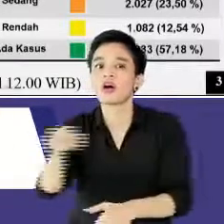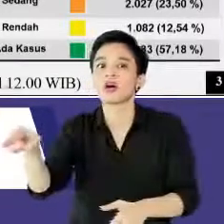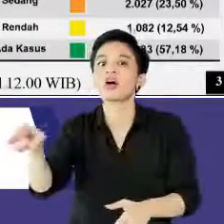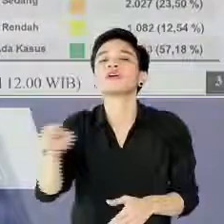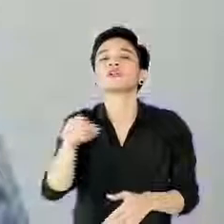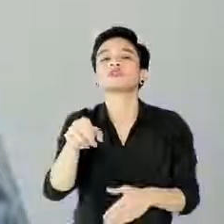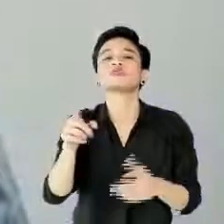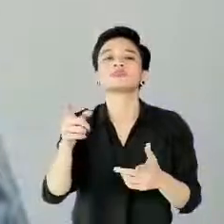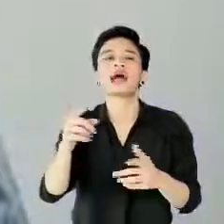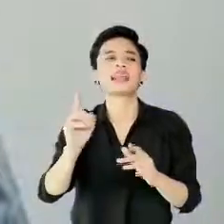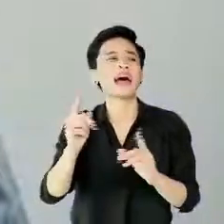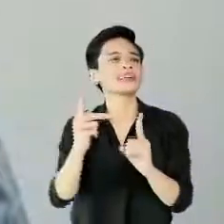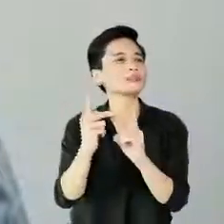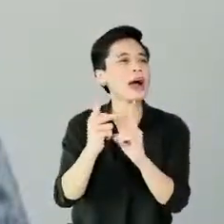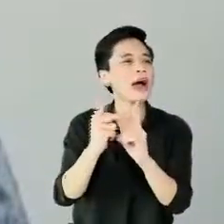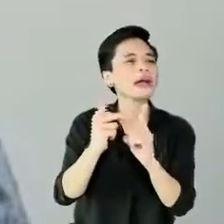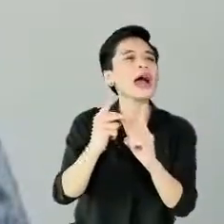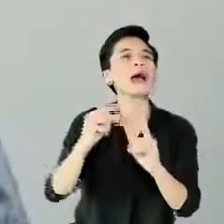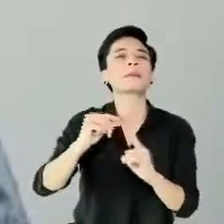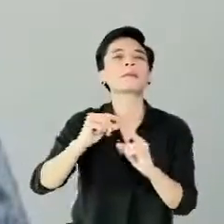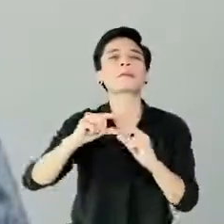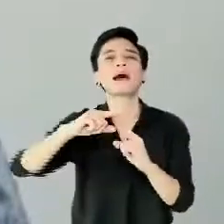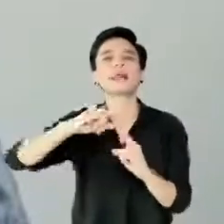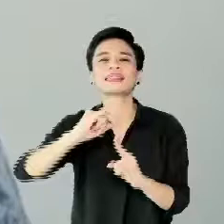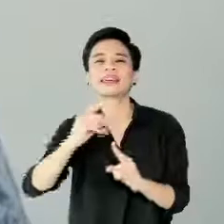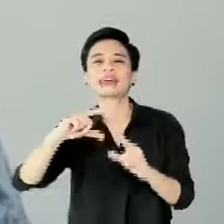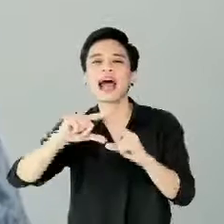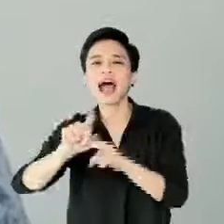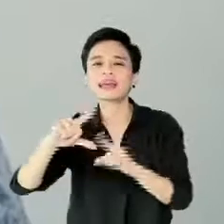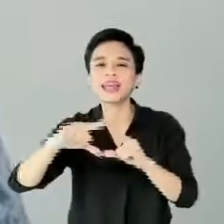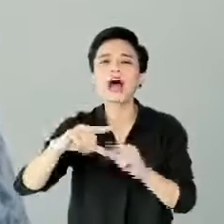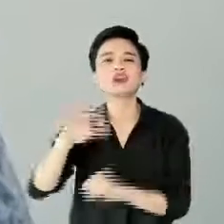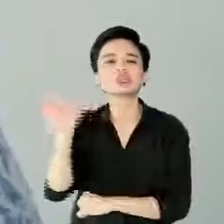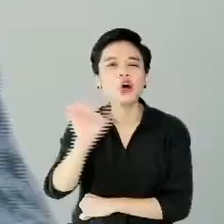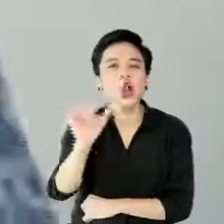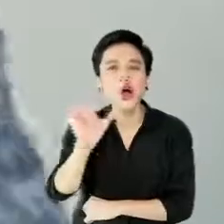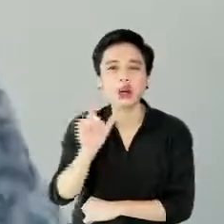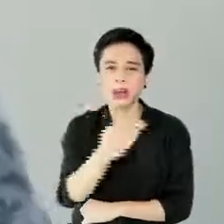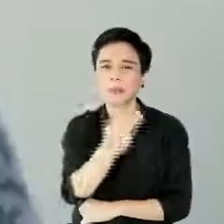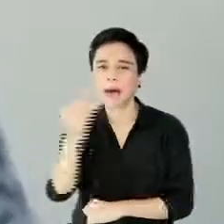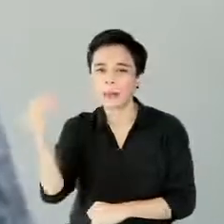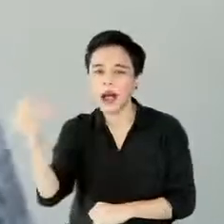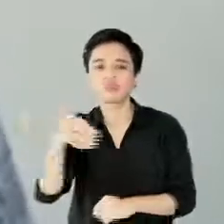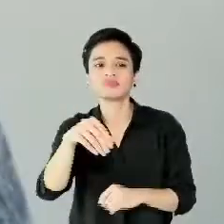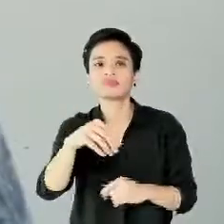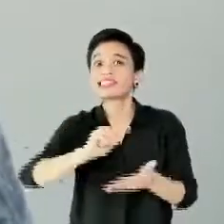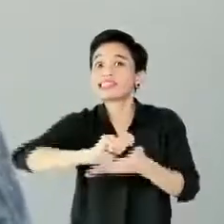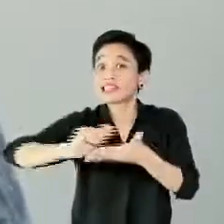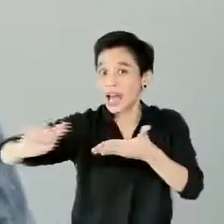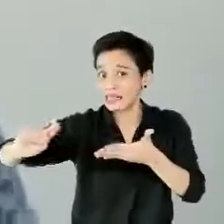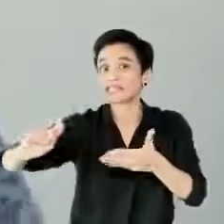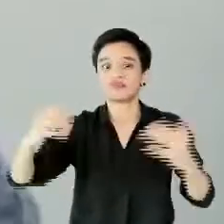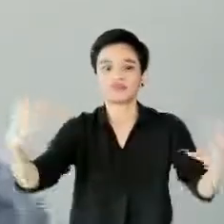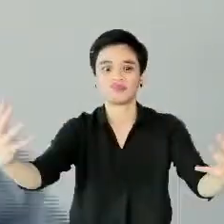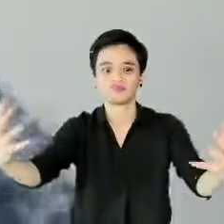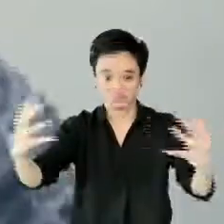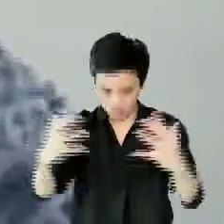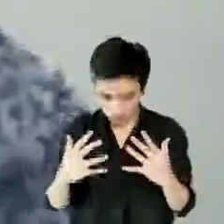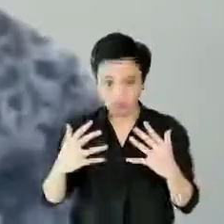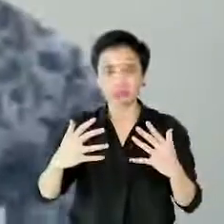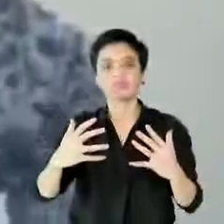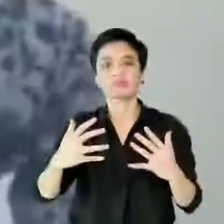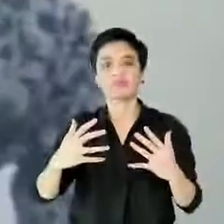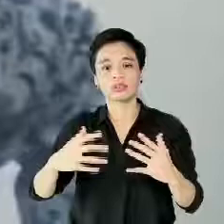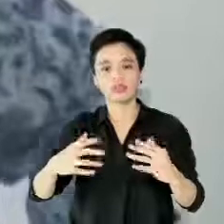dulu Semarang dan sekitarnya Pati Raya Soraya dan sebagai enak Sekda Sekda sekabupaten kota sudah